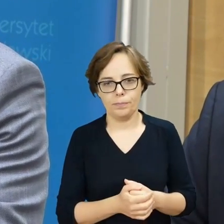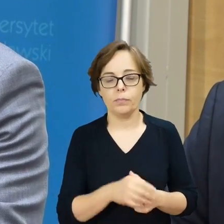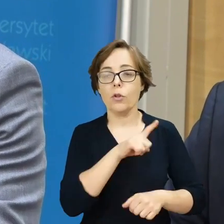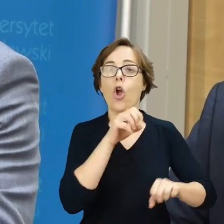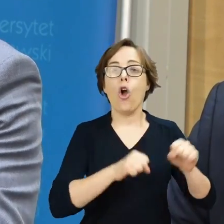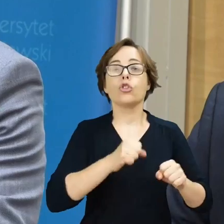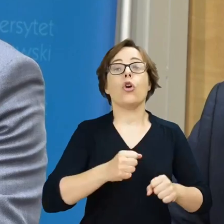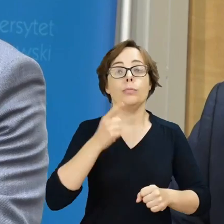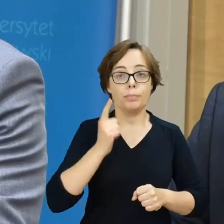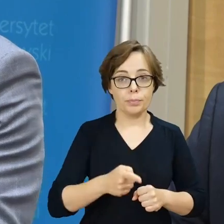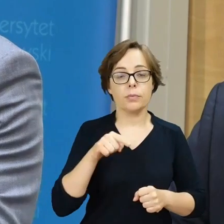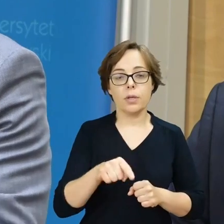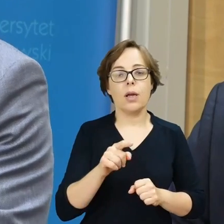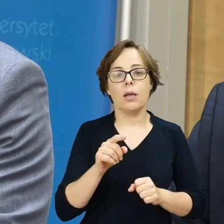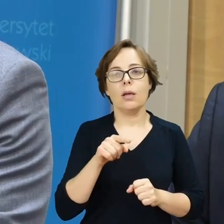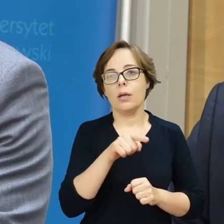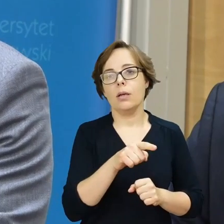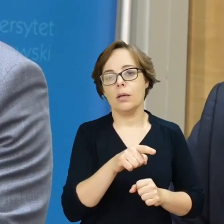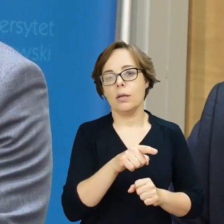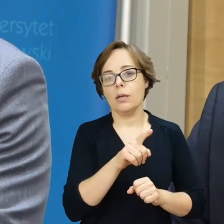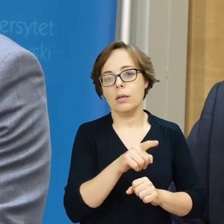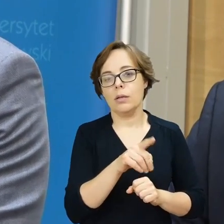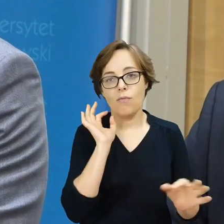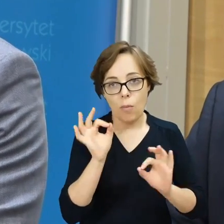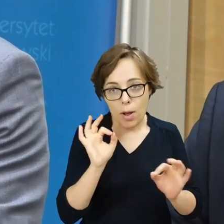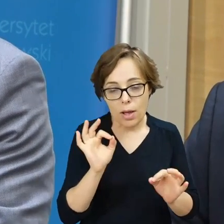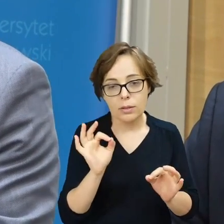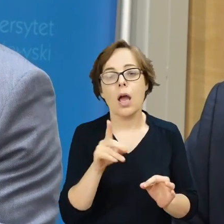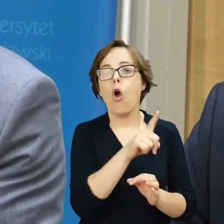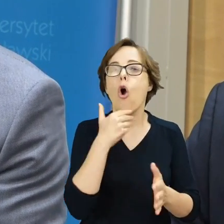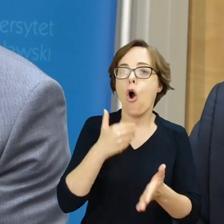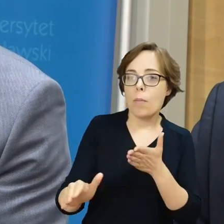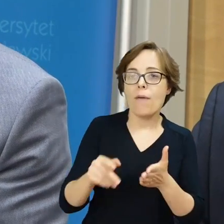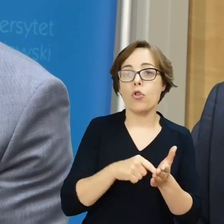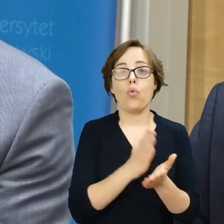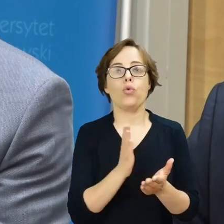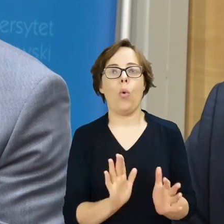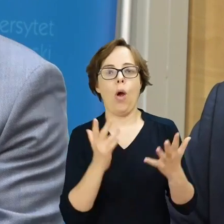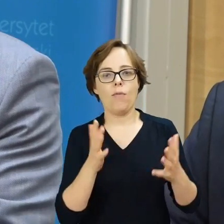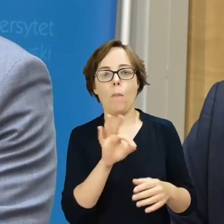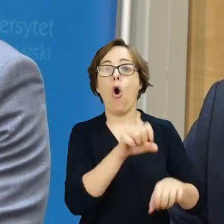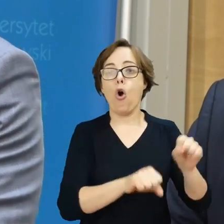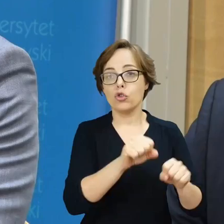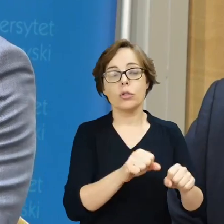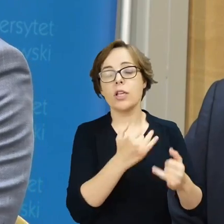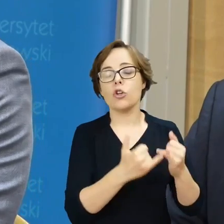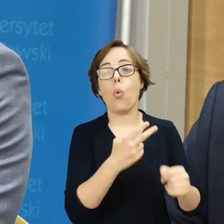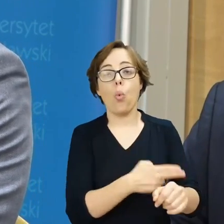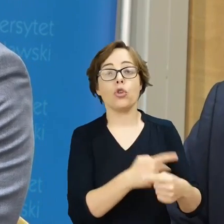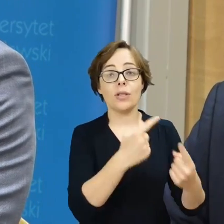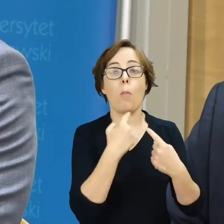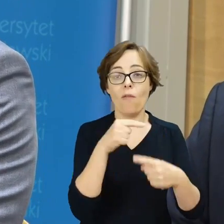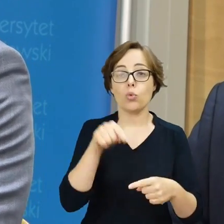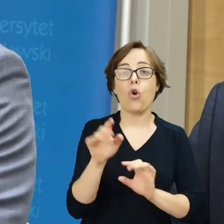decyzję kontrolujemy, bo on odmawia, ale czego? Udzielenia informacji publicznej. Czyli tu mamy łatwiej, bo on powiedział, że to już jest ta informacja, ale nie udzieli, bo to